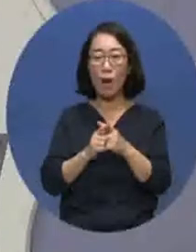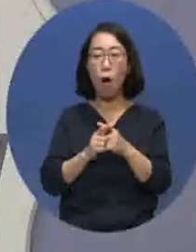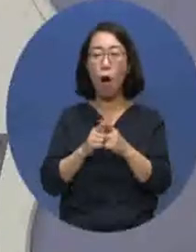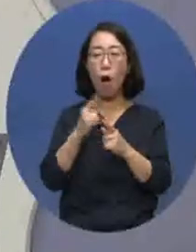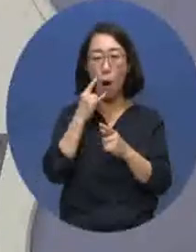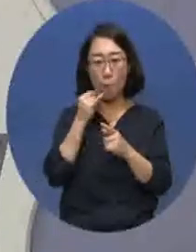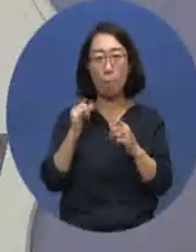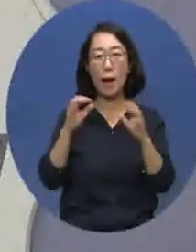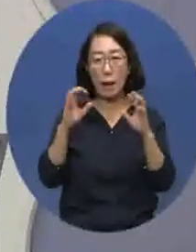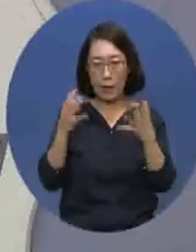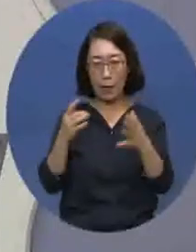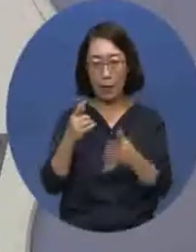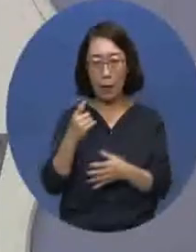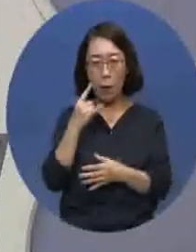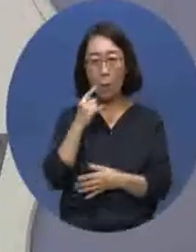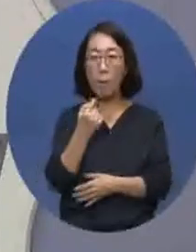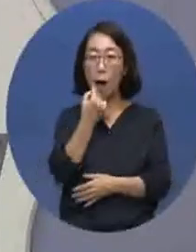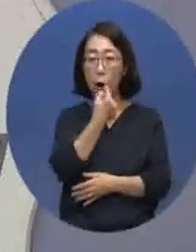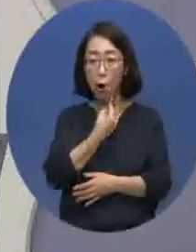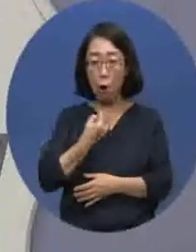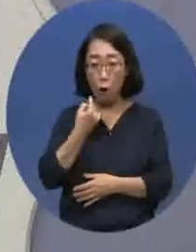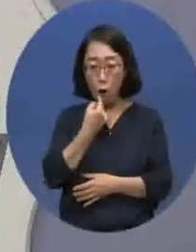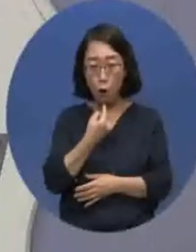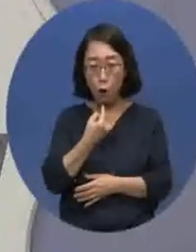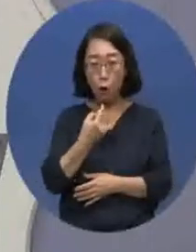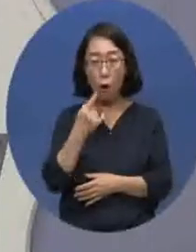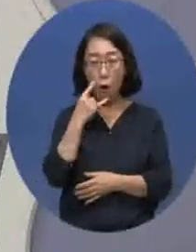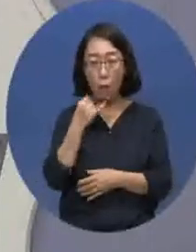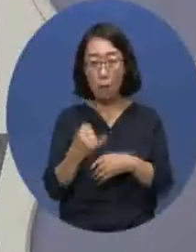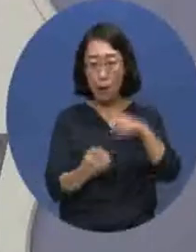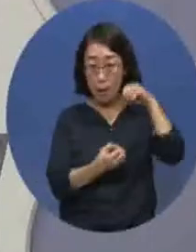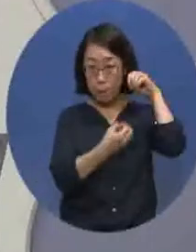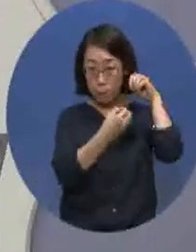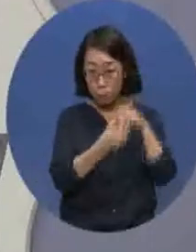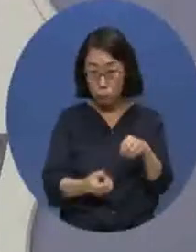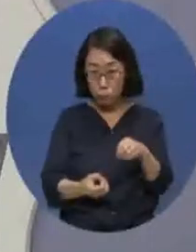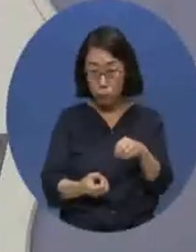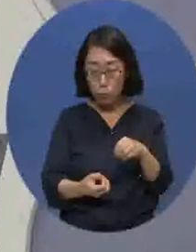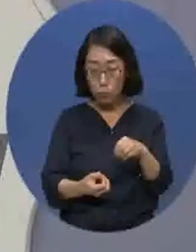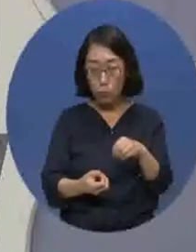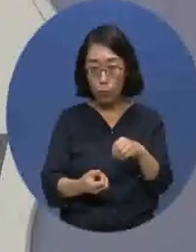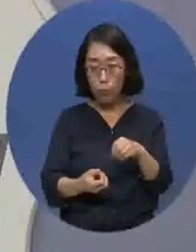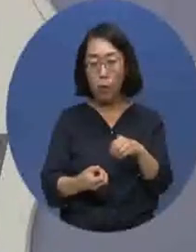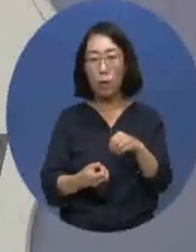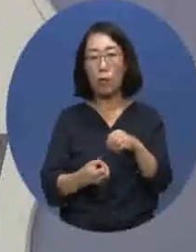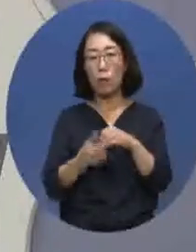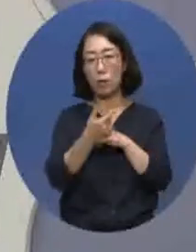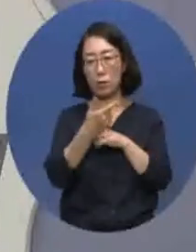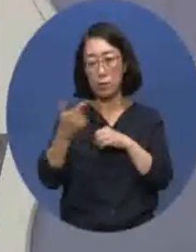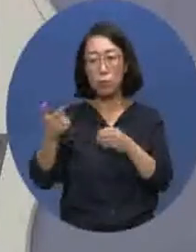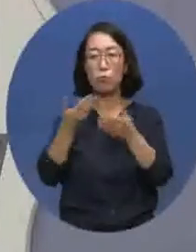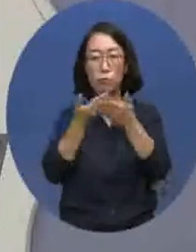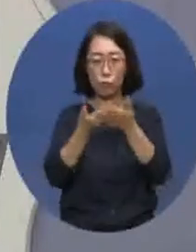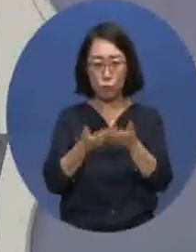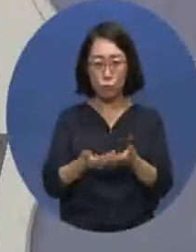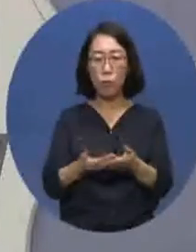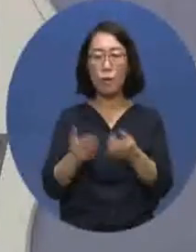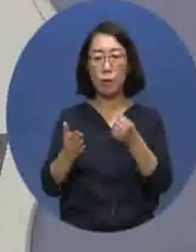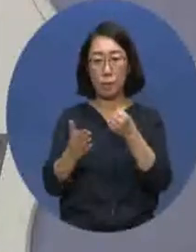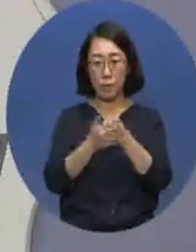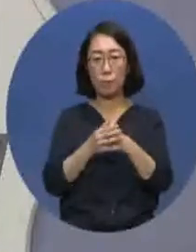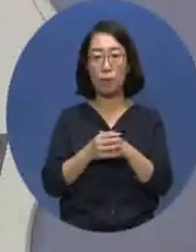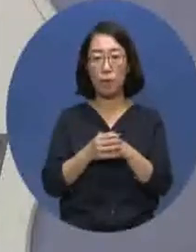엄마의 그런 bna 와 엄마의 철학이 아이한테 그렇게 중요하게 작용하기 때문에